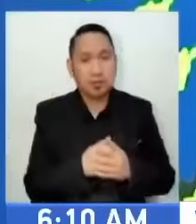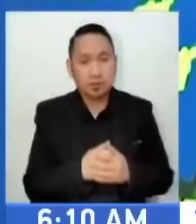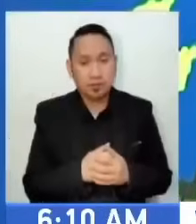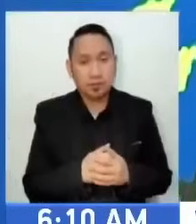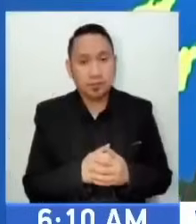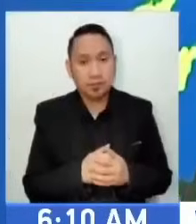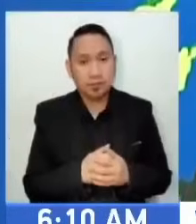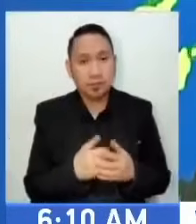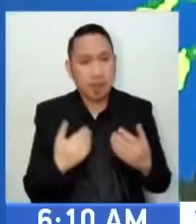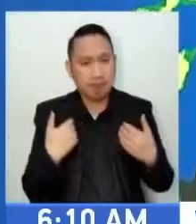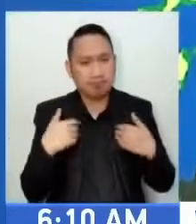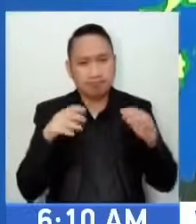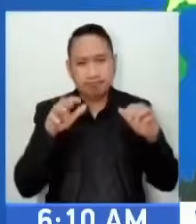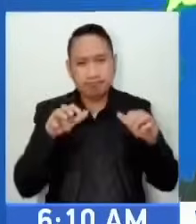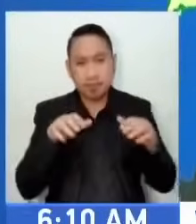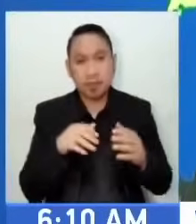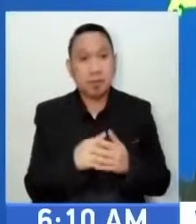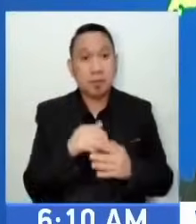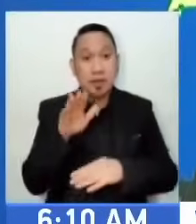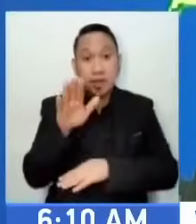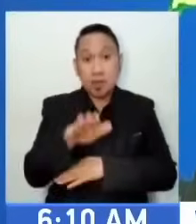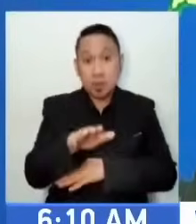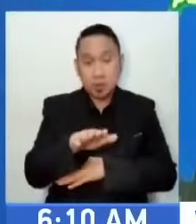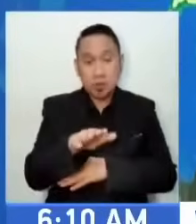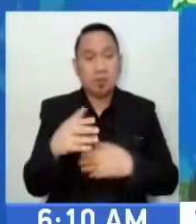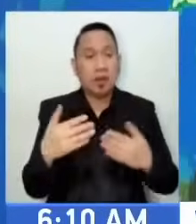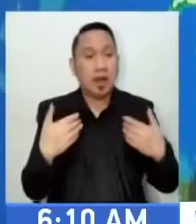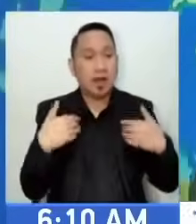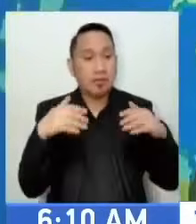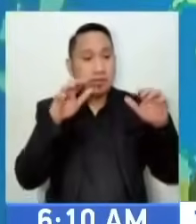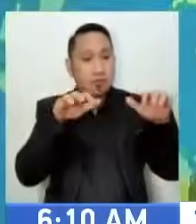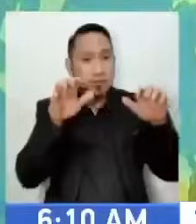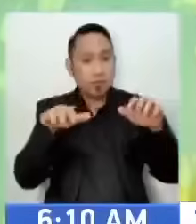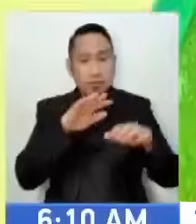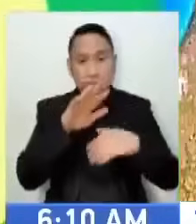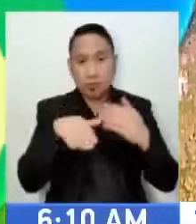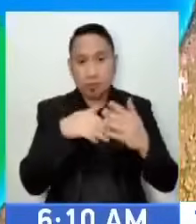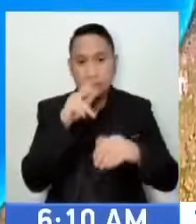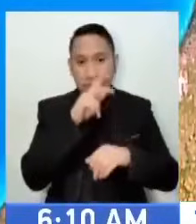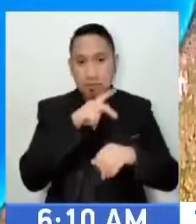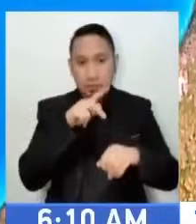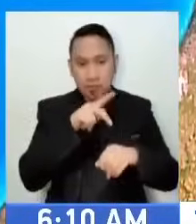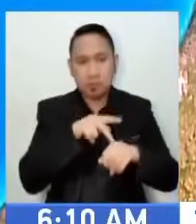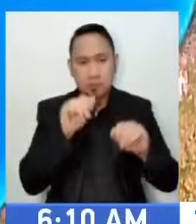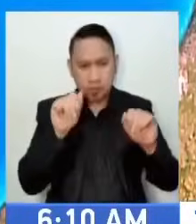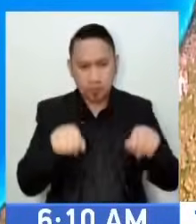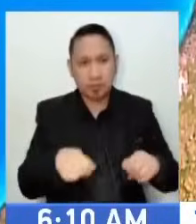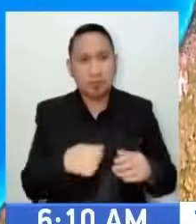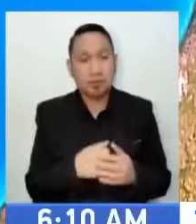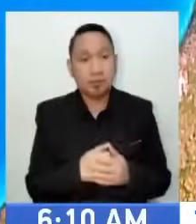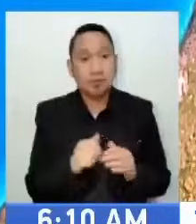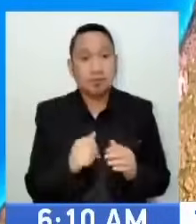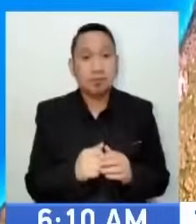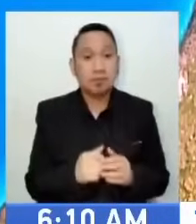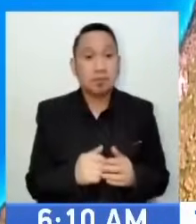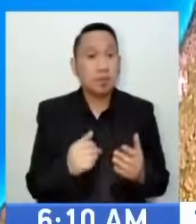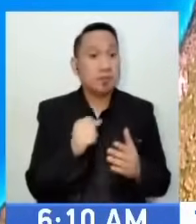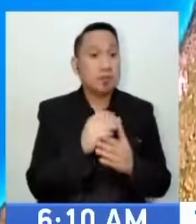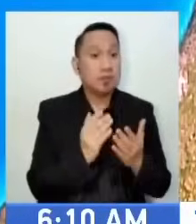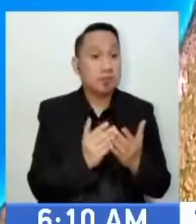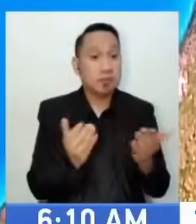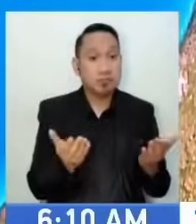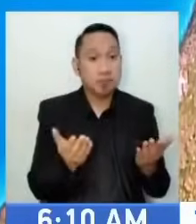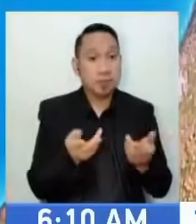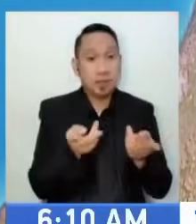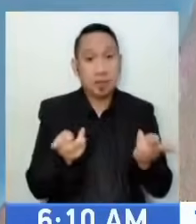naman ng hapon, uulan na ang iba pang bahagi ng bansa. Posible rin muli ang ulan ngayong araw sa ilang panig ng Metro Manila, kaya doble ingat